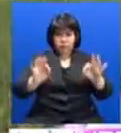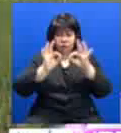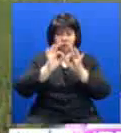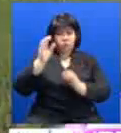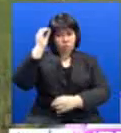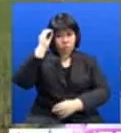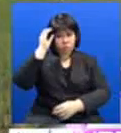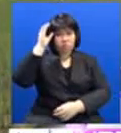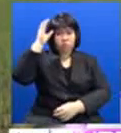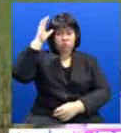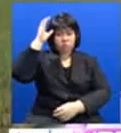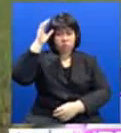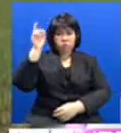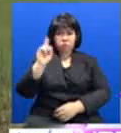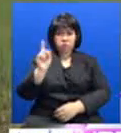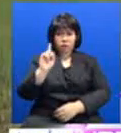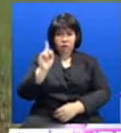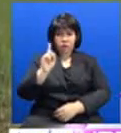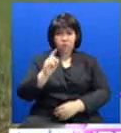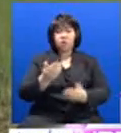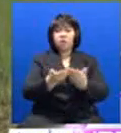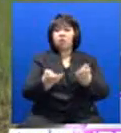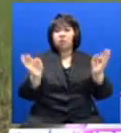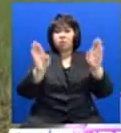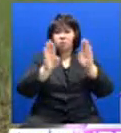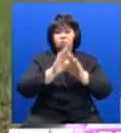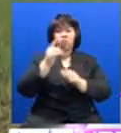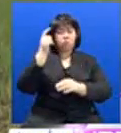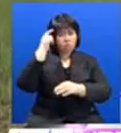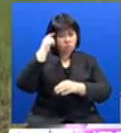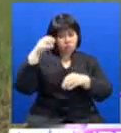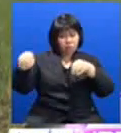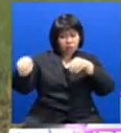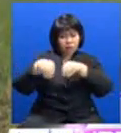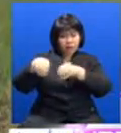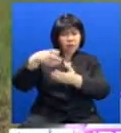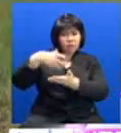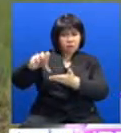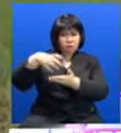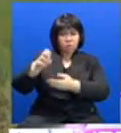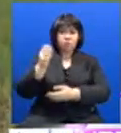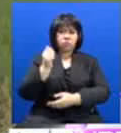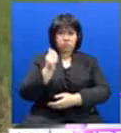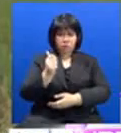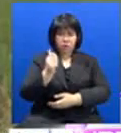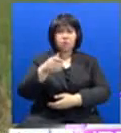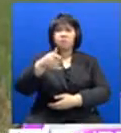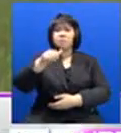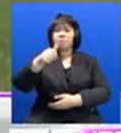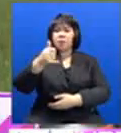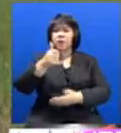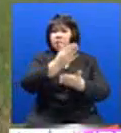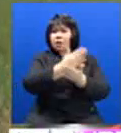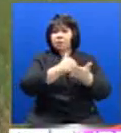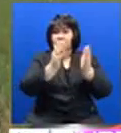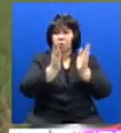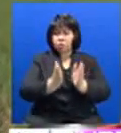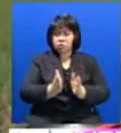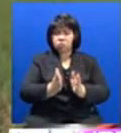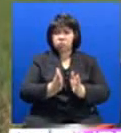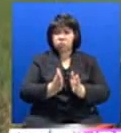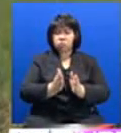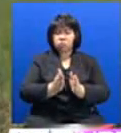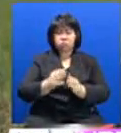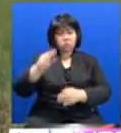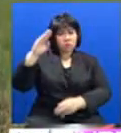ากศูนย์การเรียนรู้นี้ไปใช้ในครอบครัวหรือในเพื่อนบ้านของเขาในชุมชนของเขาเองครับแล้วก็อาจจะมีบางส่วนที่เป็นนายสิบหรือเ